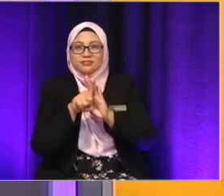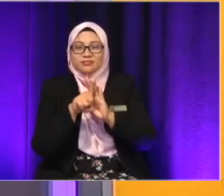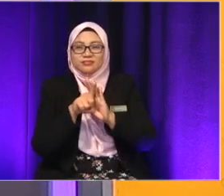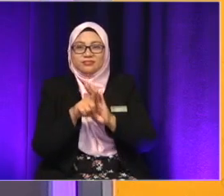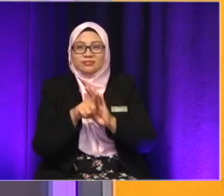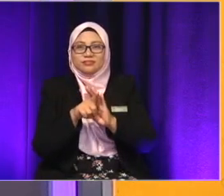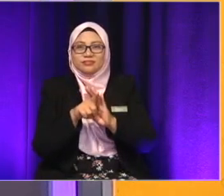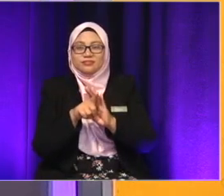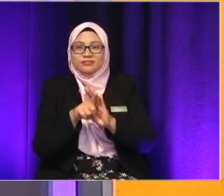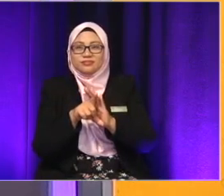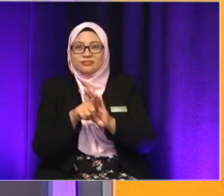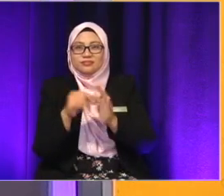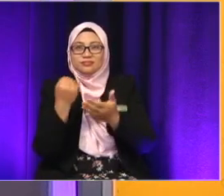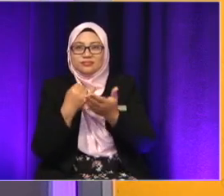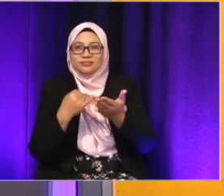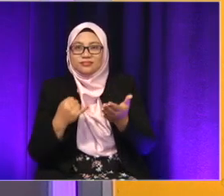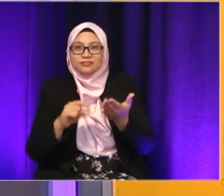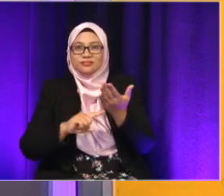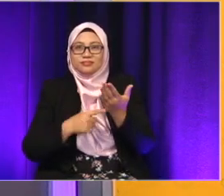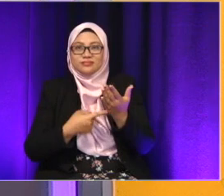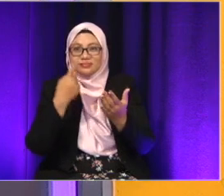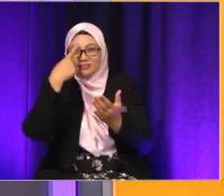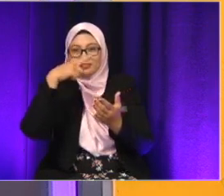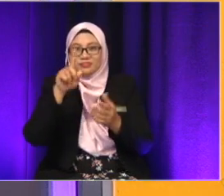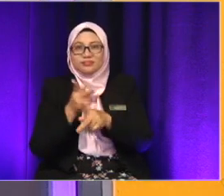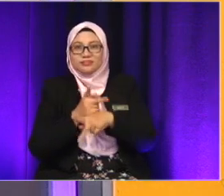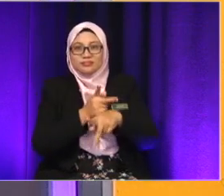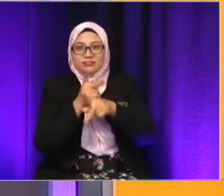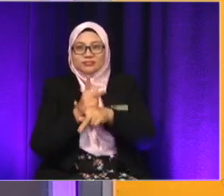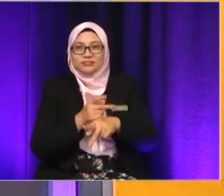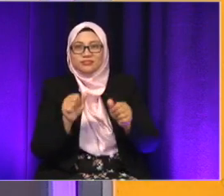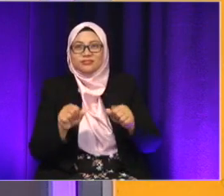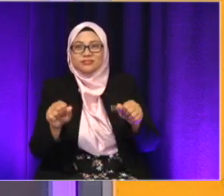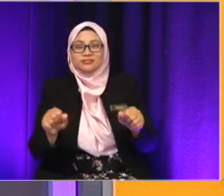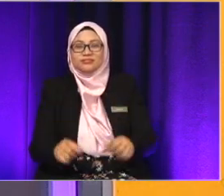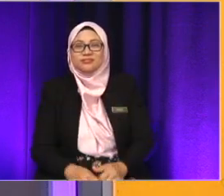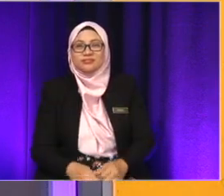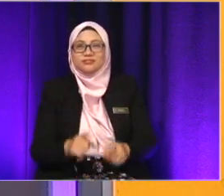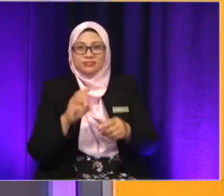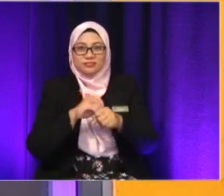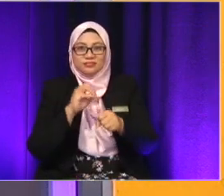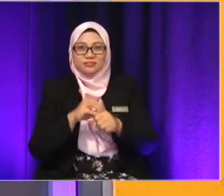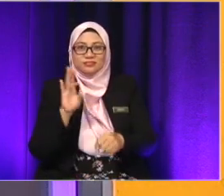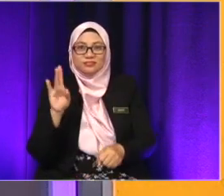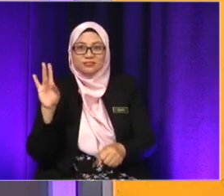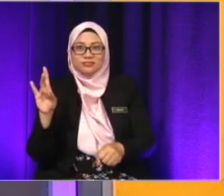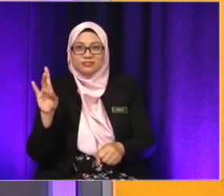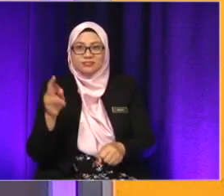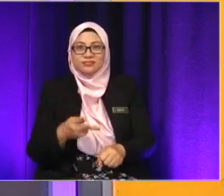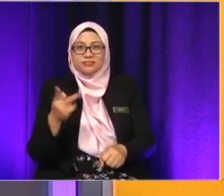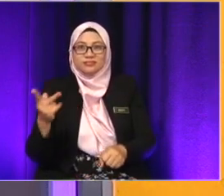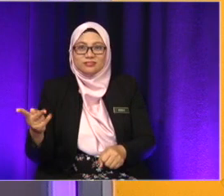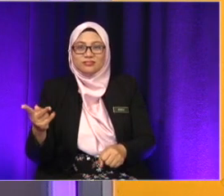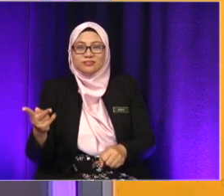kita lukis balik untuk mengawal keadaan aliran. Ini kena ada. Tapi dalam 7 komponen ni kalau tertinggal satu menyebabkan